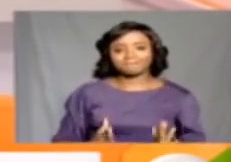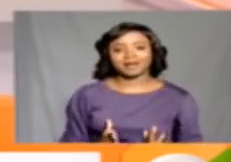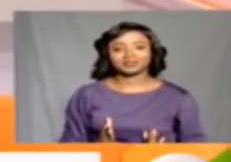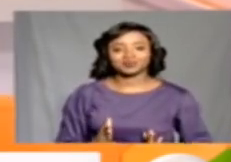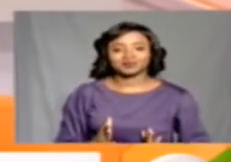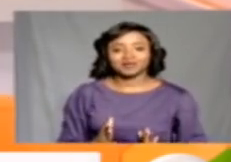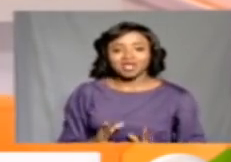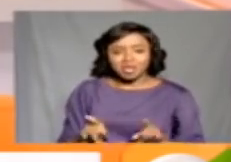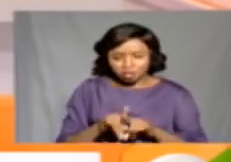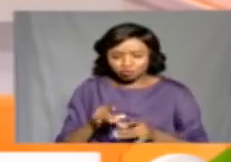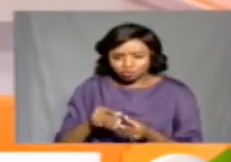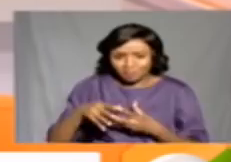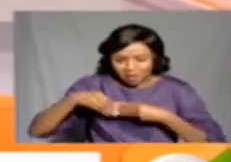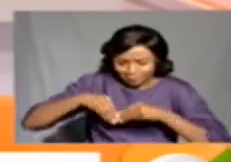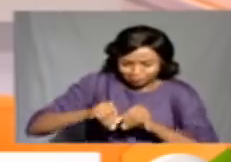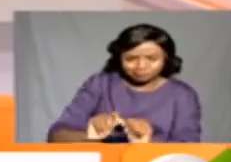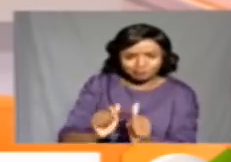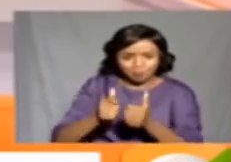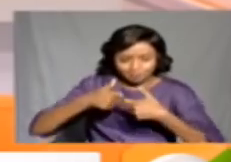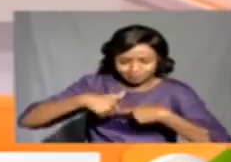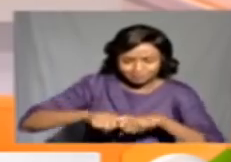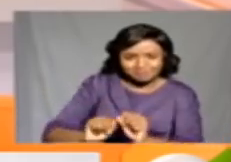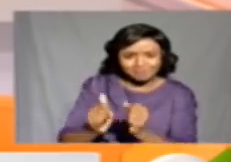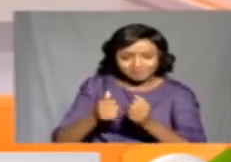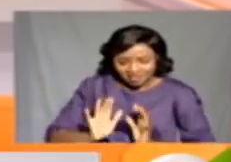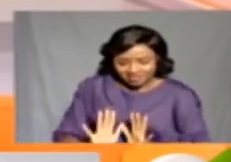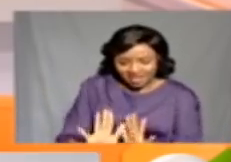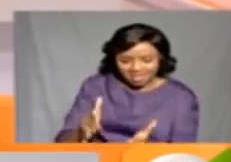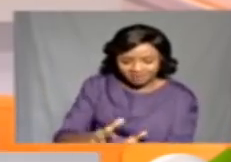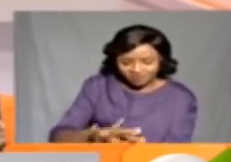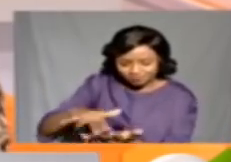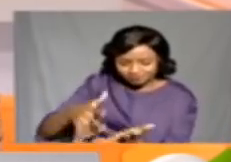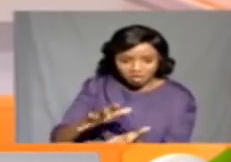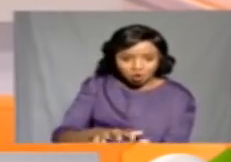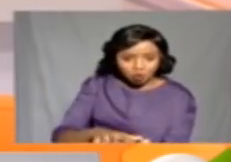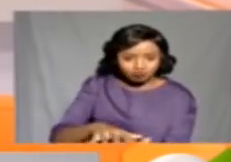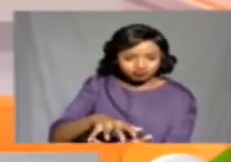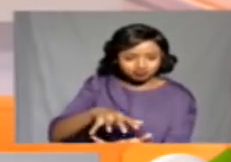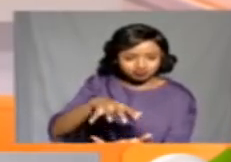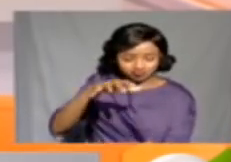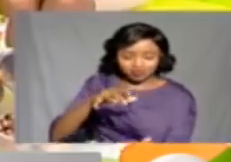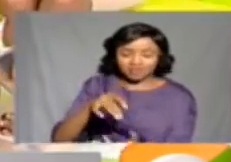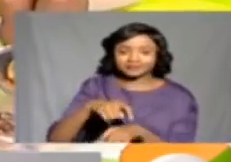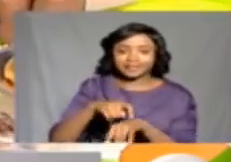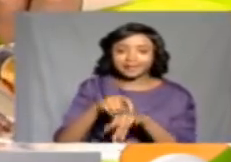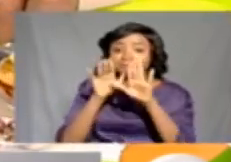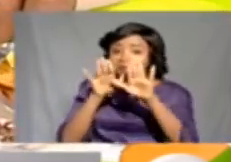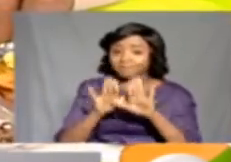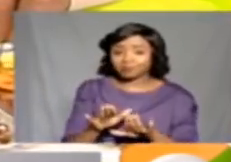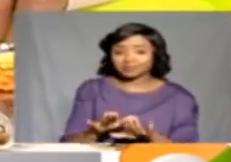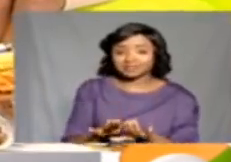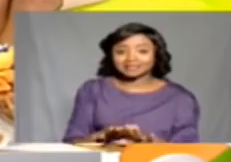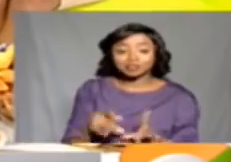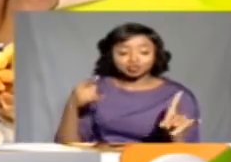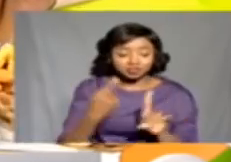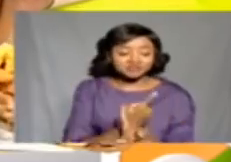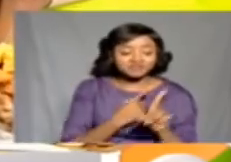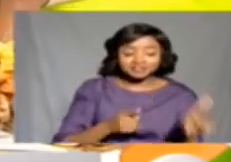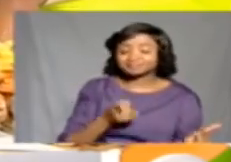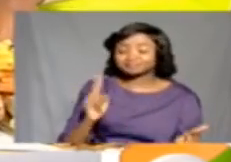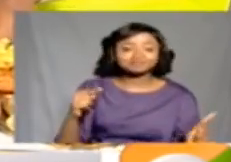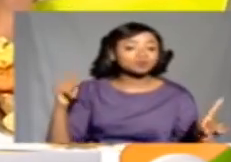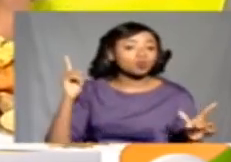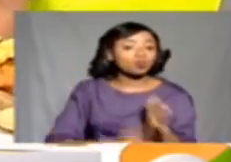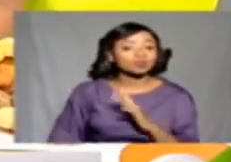muda ambao ameumua. Kuumua ni kule kuacha unga ufure. Sasa tofauti ya andazi na amri ni nini? Sasa